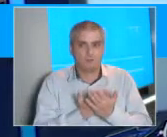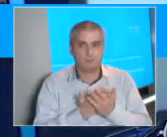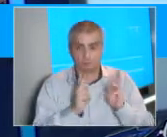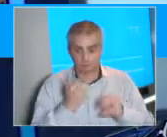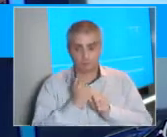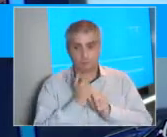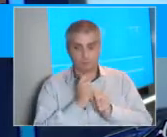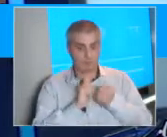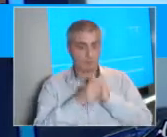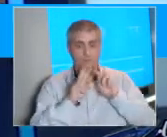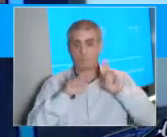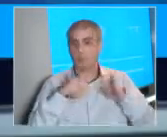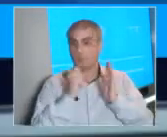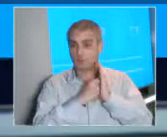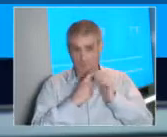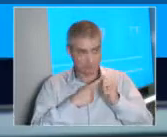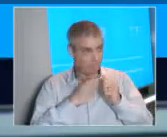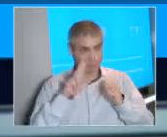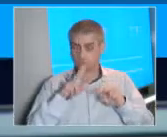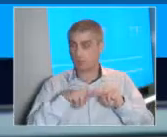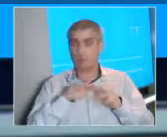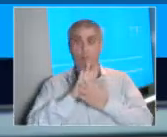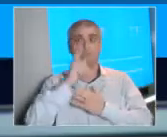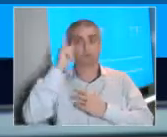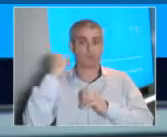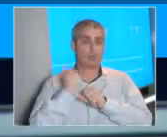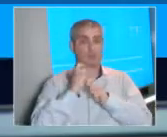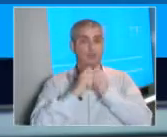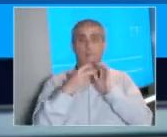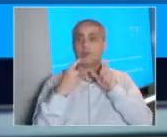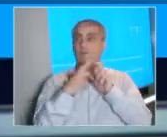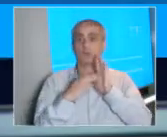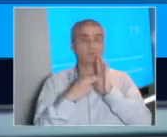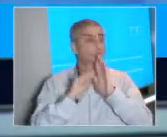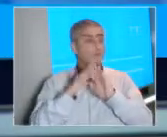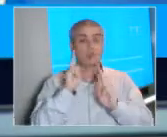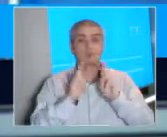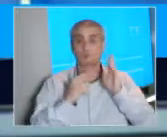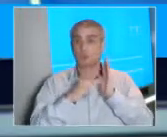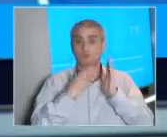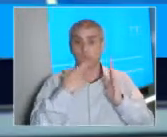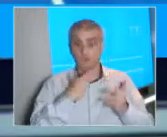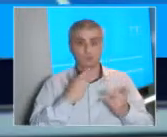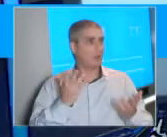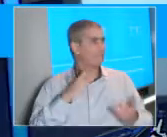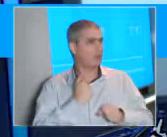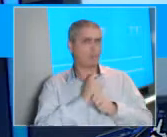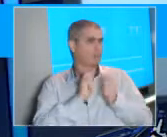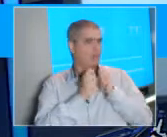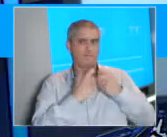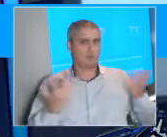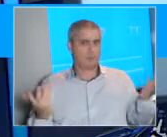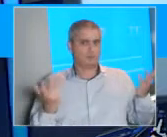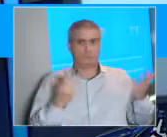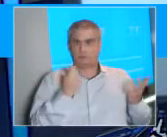אפשר היה לעשות רפורמה במכון התקנים, עובדה שאפשר אחרי 15 שנה להביא רפורמה בחברת חשמל, וכל ייצור החשמל בישראל יהיה תחרותי. אבל אפשר להביא כל רפורמה כשזה